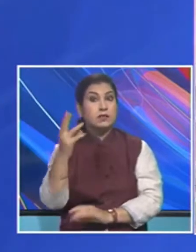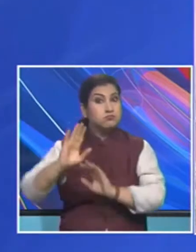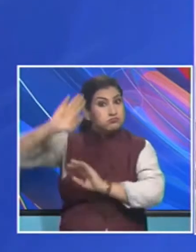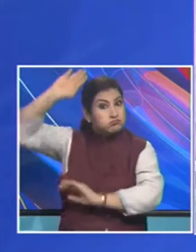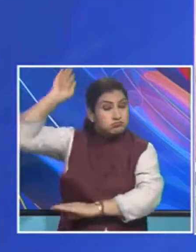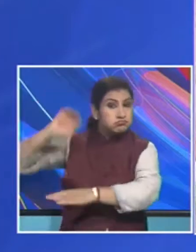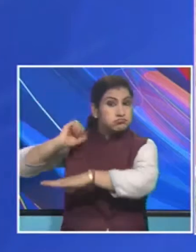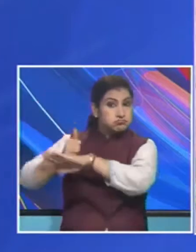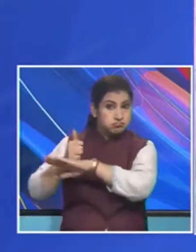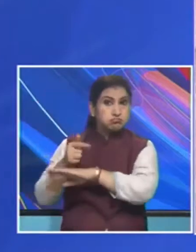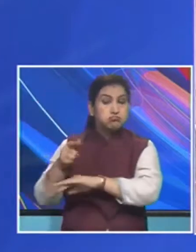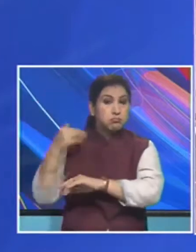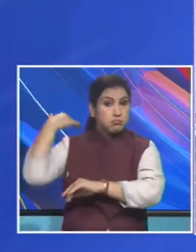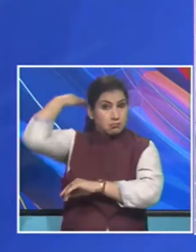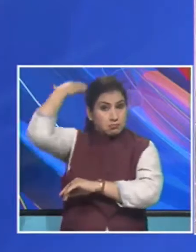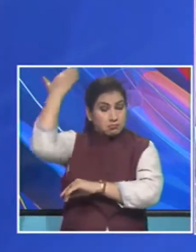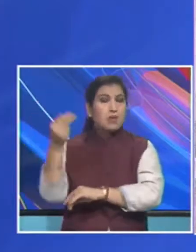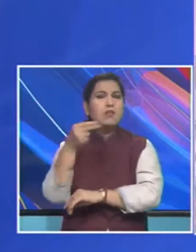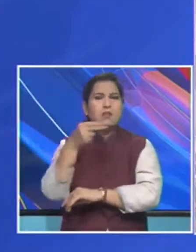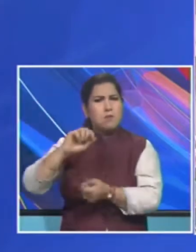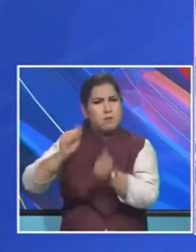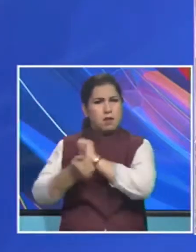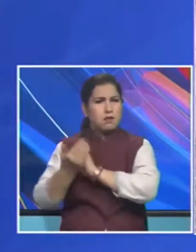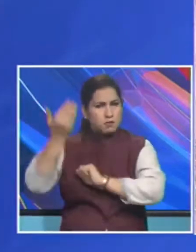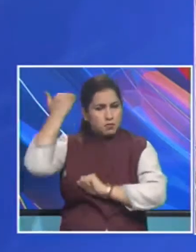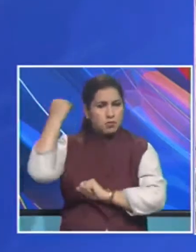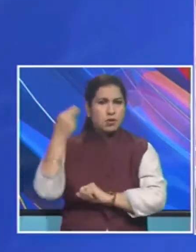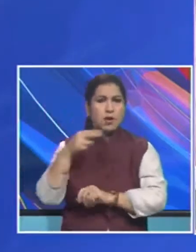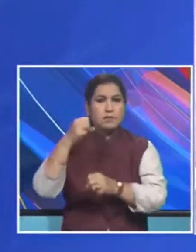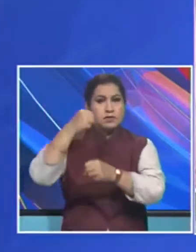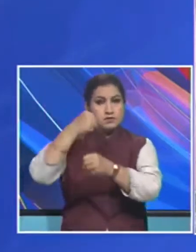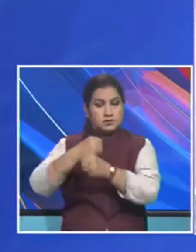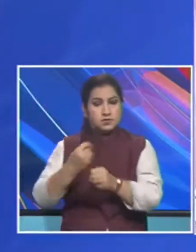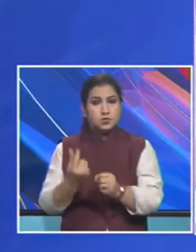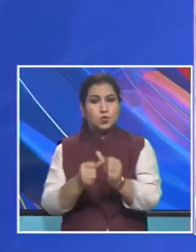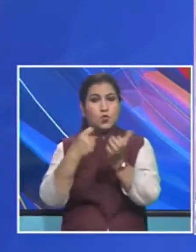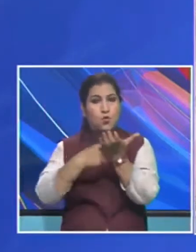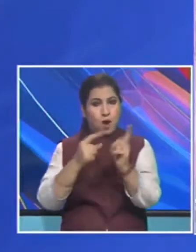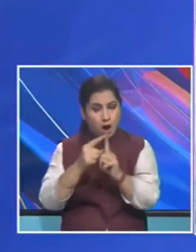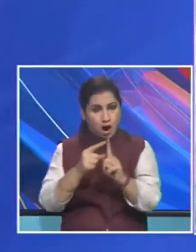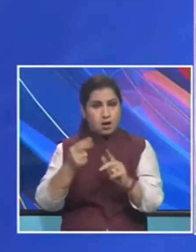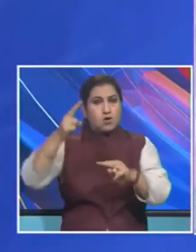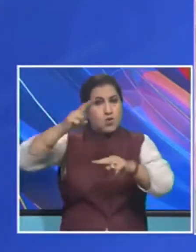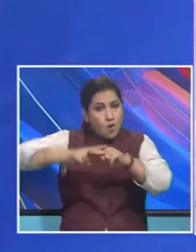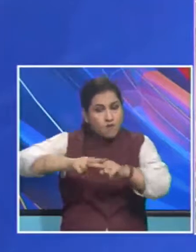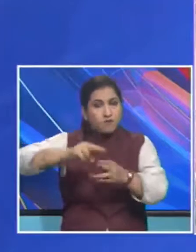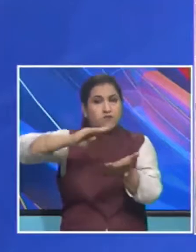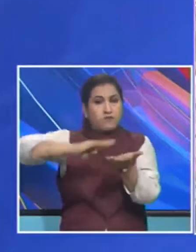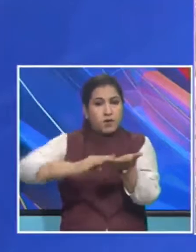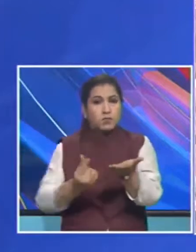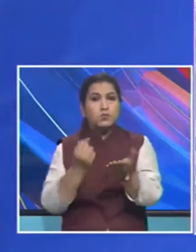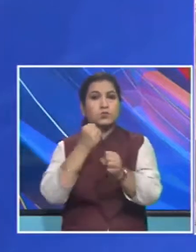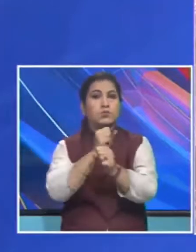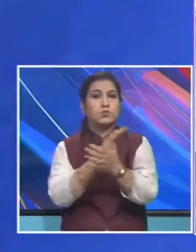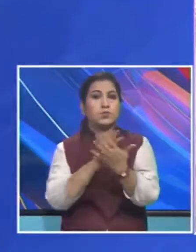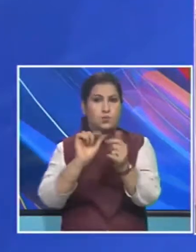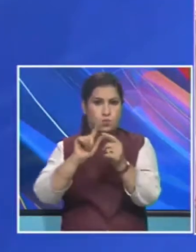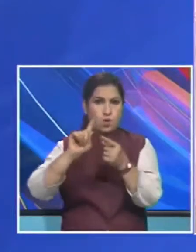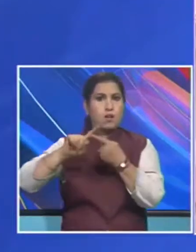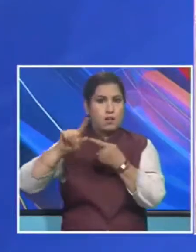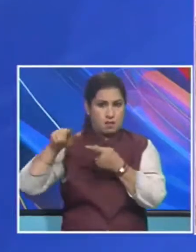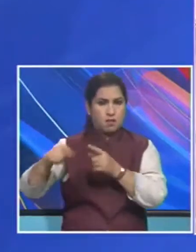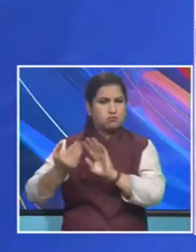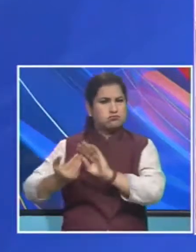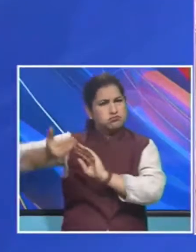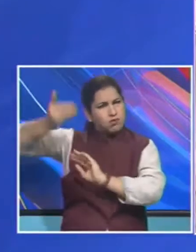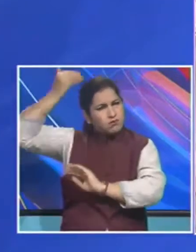सबसे पहले इसे द गार्ड ऑफ मुगल्स कहा गया था, लेकिन बाद में इसे अनेक नाम दिए गए। इस रेजिमेंट का गठन एक विशिष्ट घुड़सवार यूनिट के